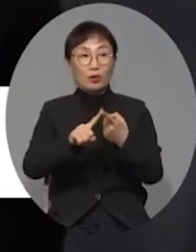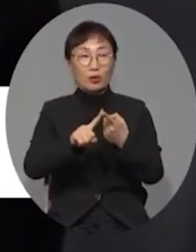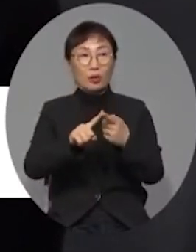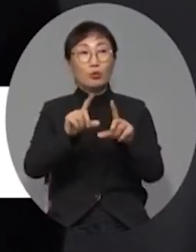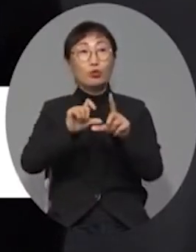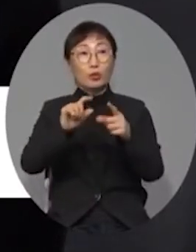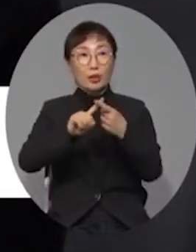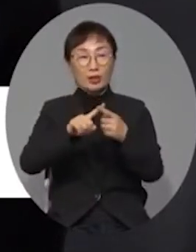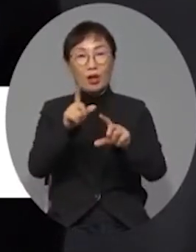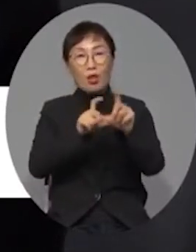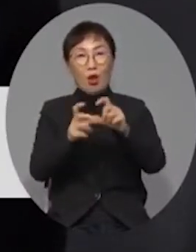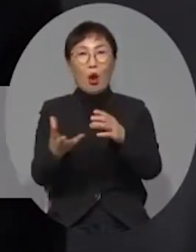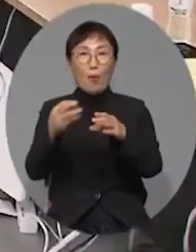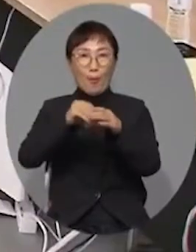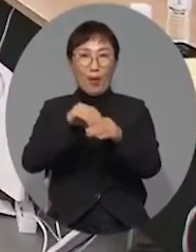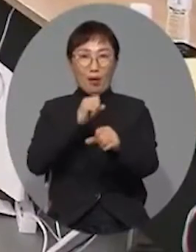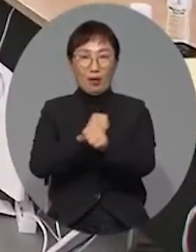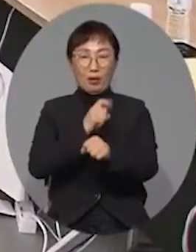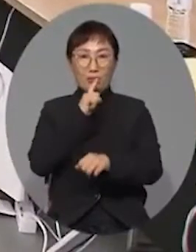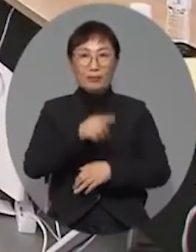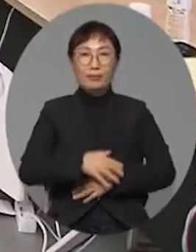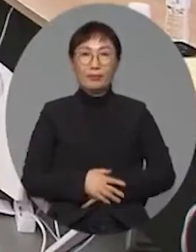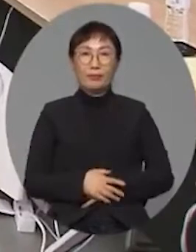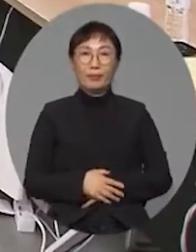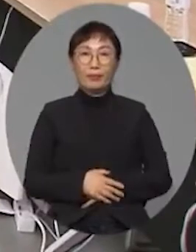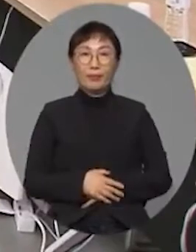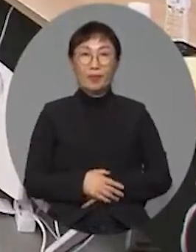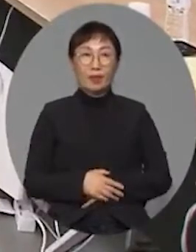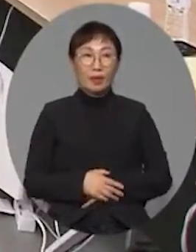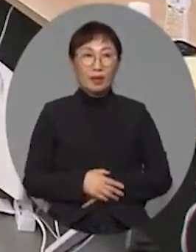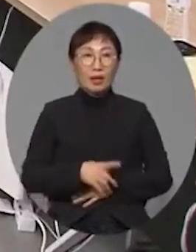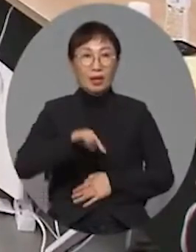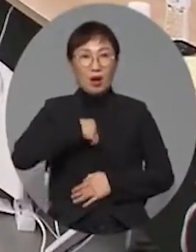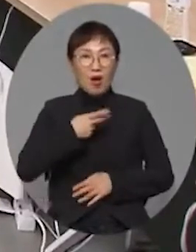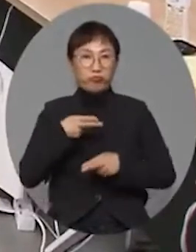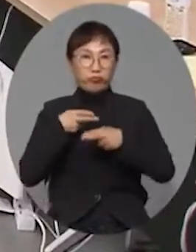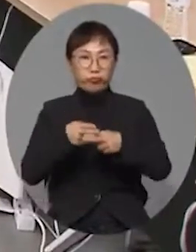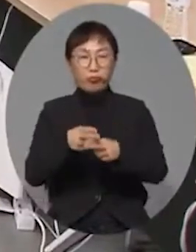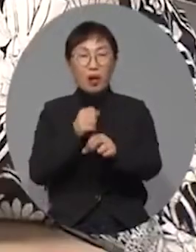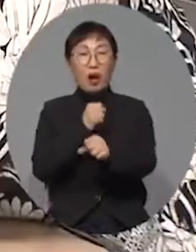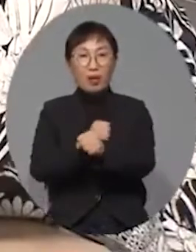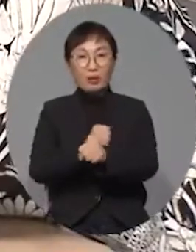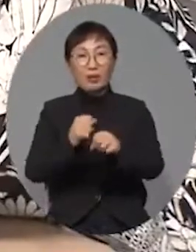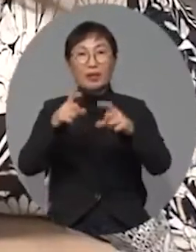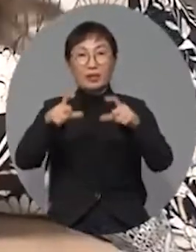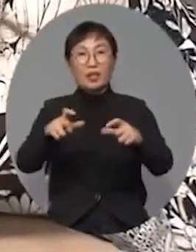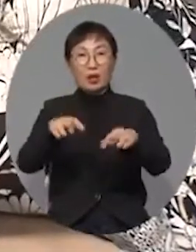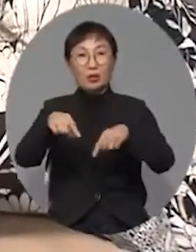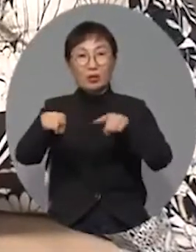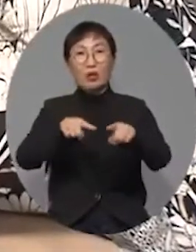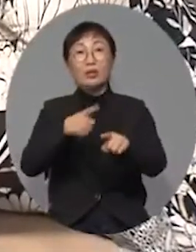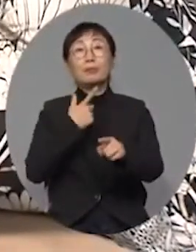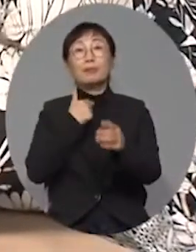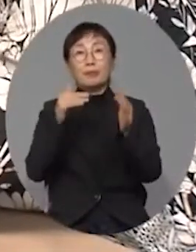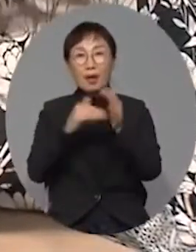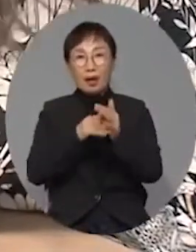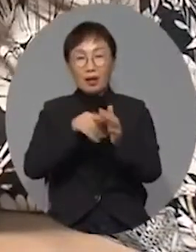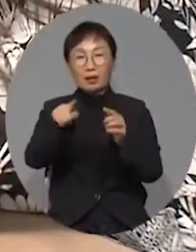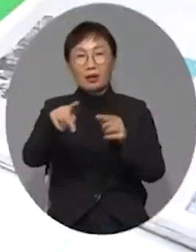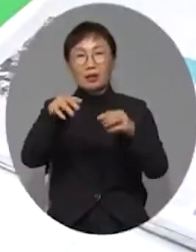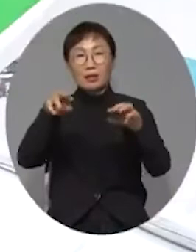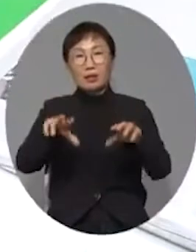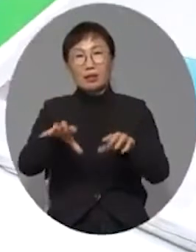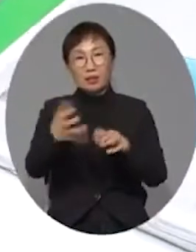부분을 좀 더 반영시켰습니다. 일당 독점의 지역 정치 구조 속에 현역에 대한 평가